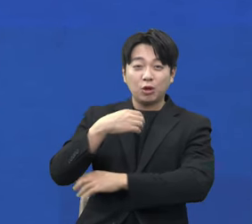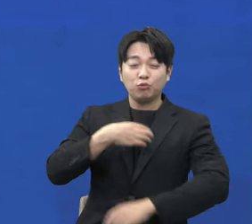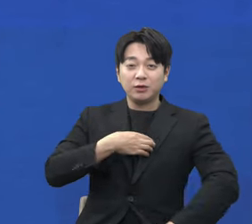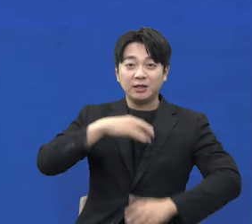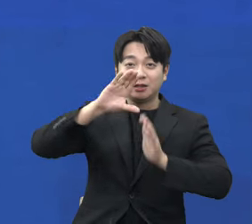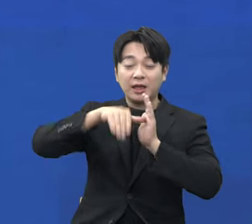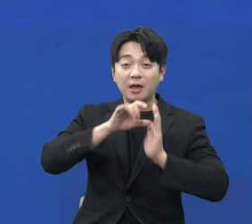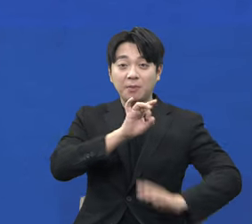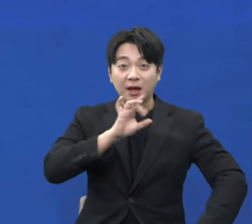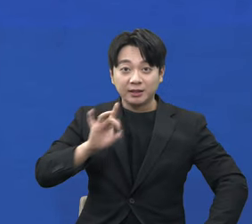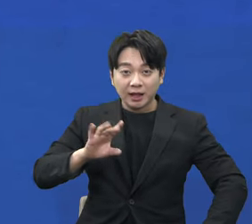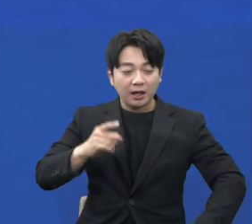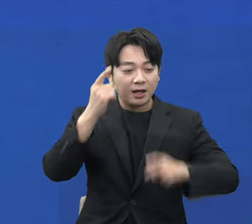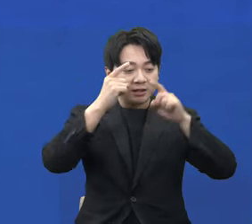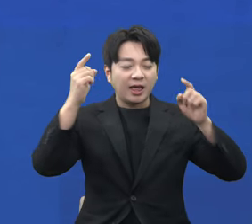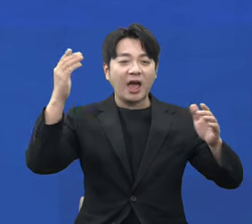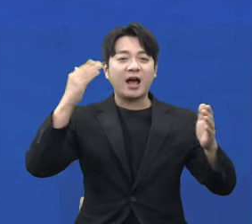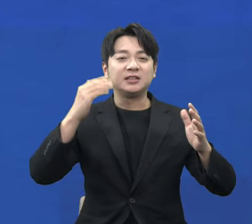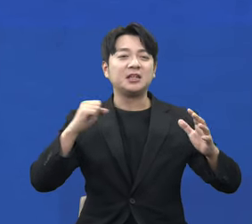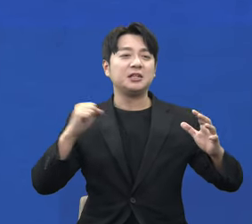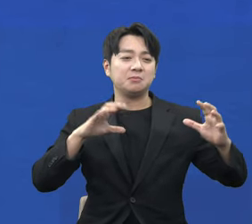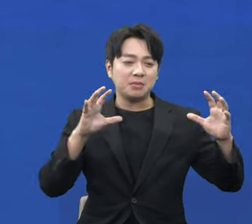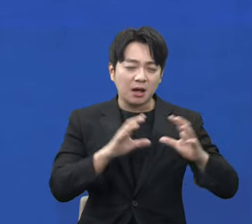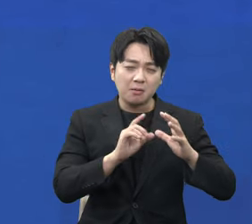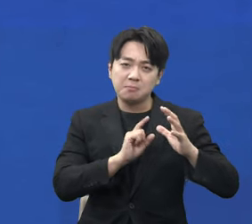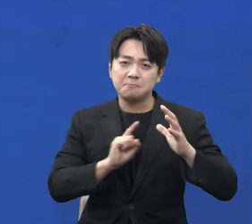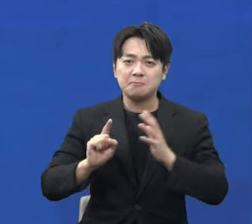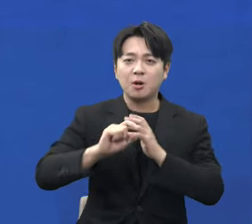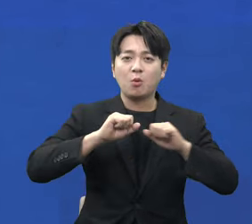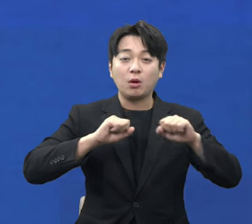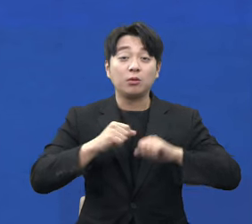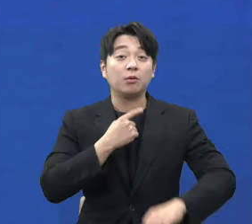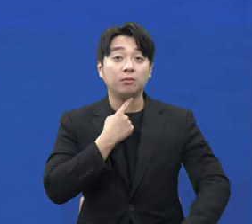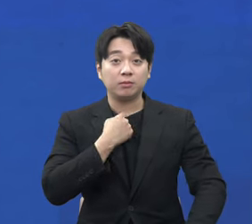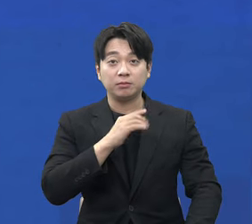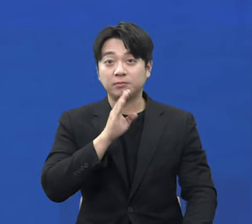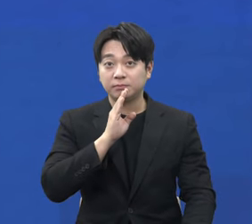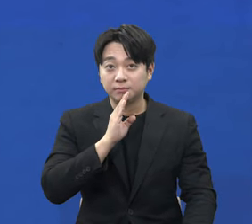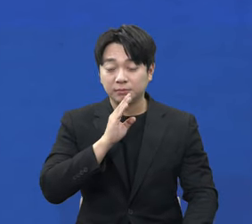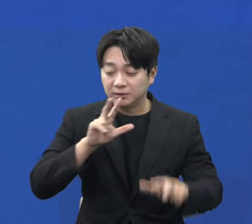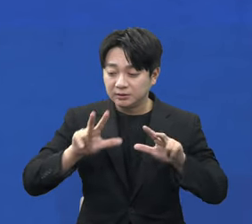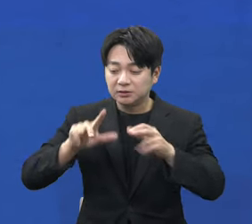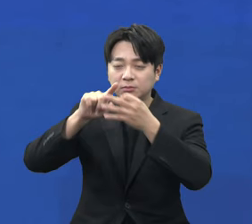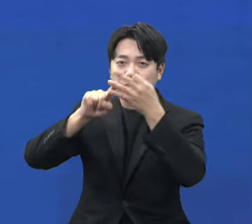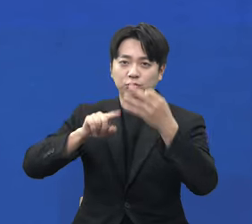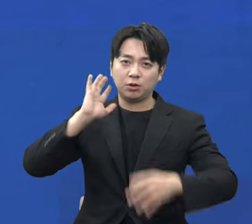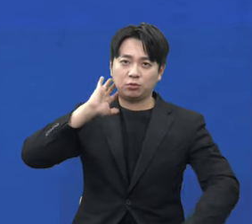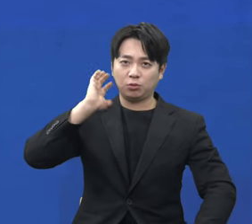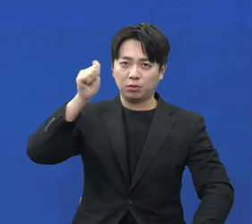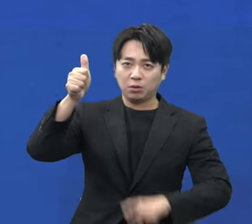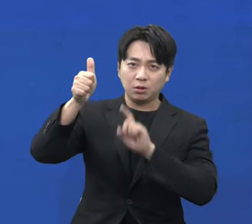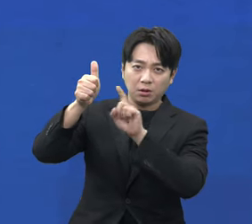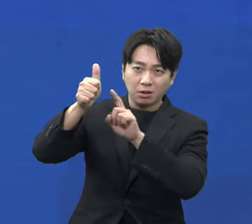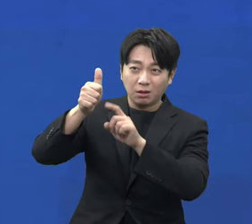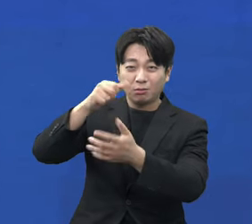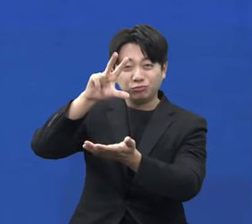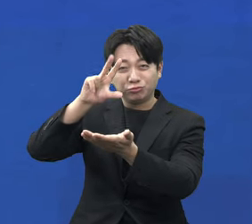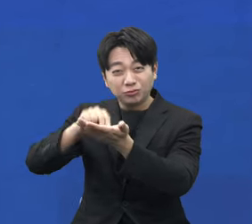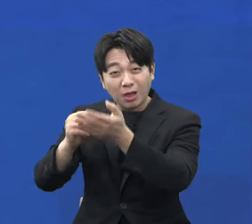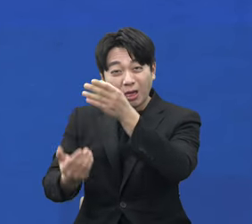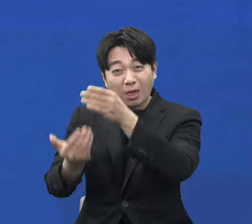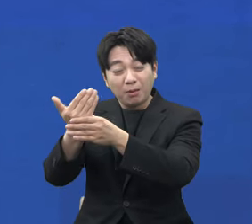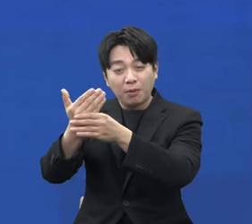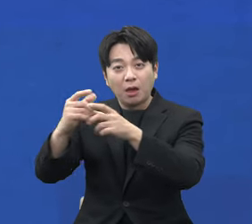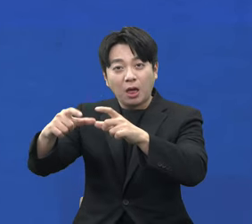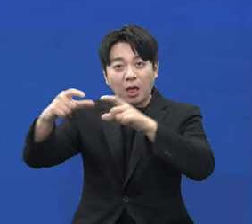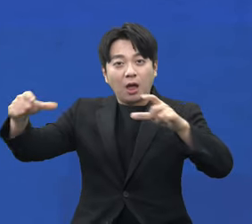대학생들이었습니다. 윤석열 정권의 실체가 낱낱이 파헤쳐지고 있는 요즘 국민들이 우리 대학생들을 주목하는